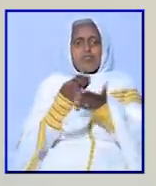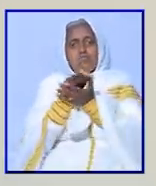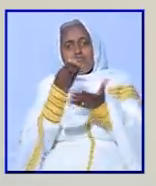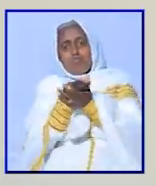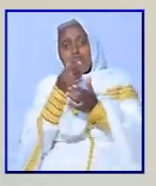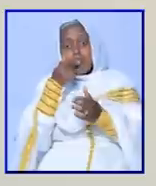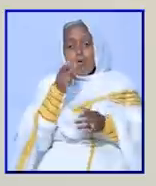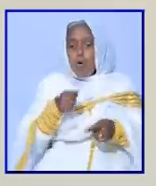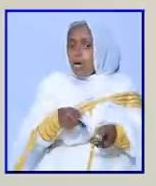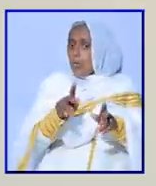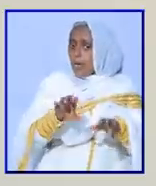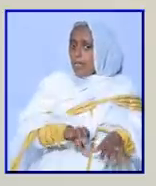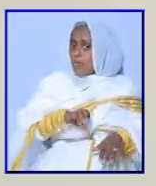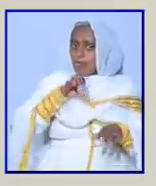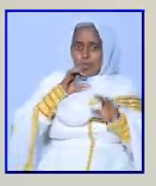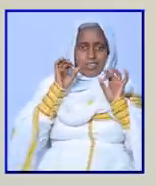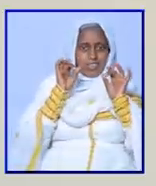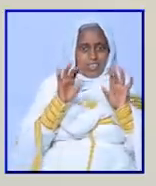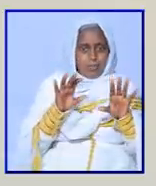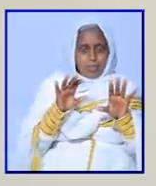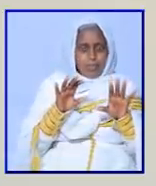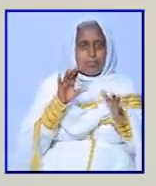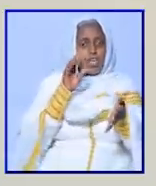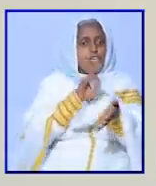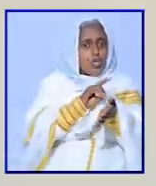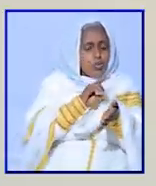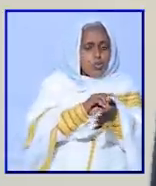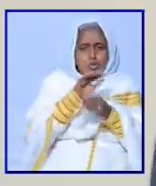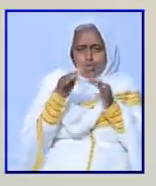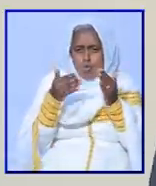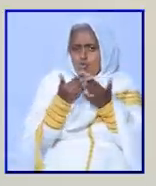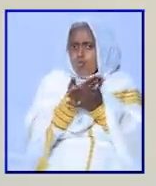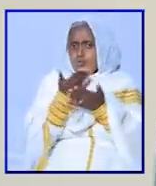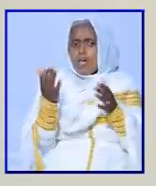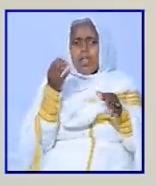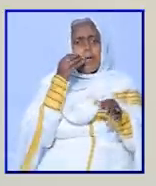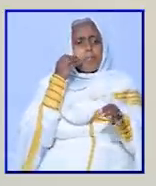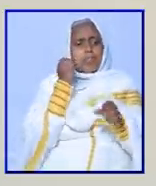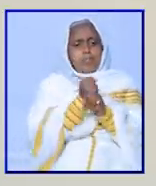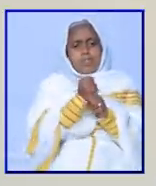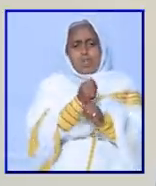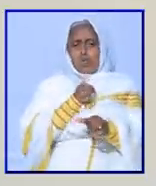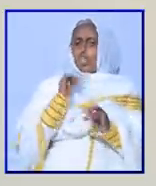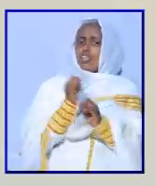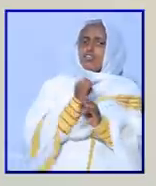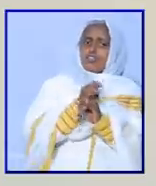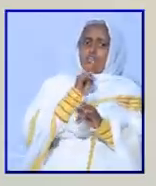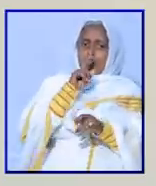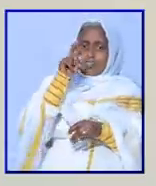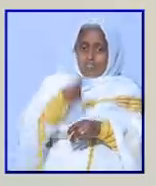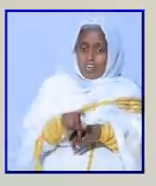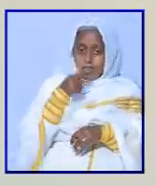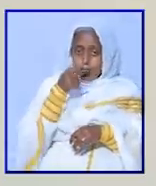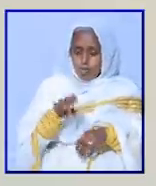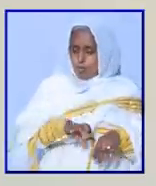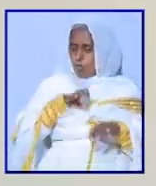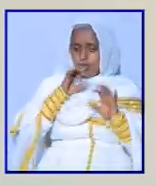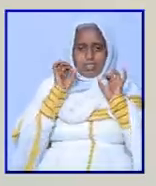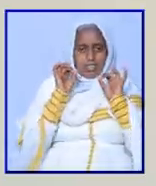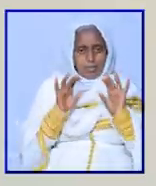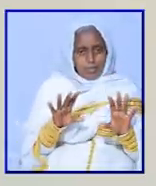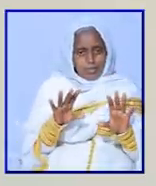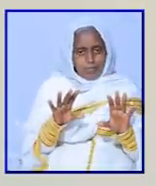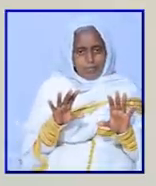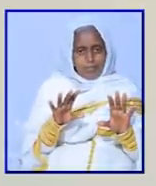አምርቼ ማጎርስ ብሎ ገበሬ መኩራት የለበትም። የዶክተሩን የምኑን ቤት መሰራው እኔ ኢንጂነሩ ነኝ እንጂ አስፈልጊው ብሎ